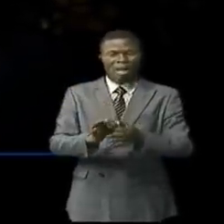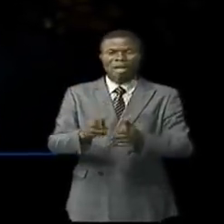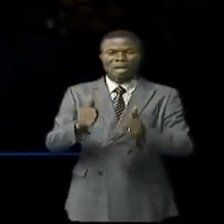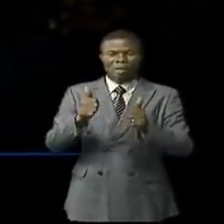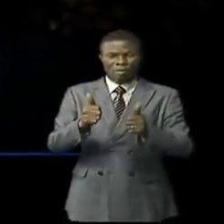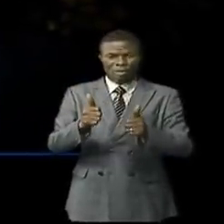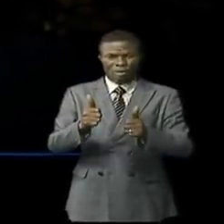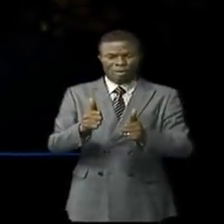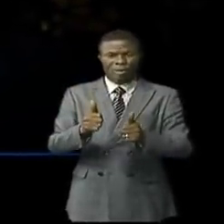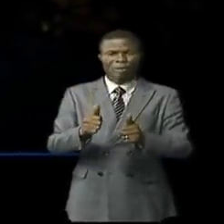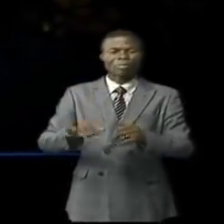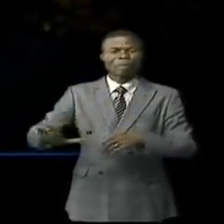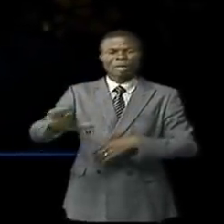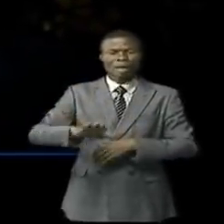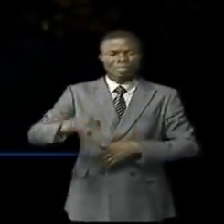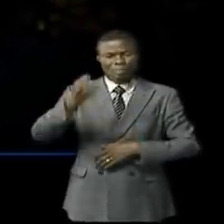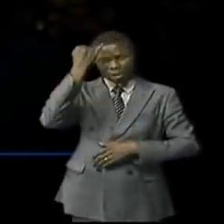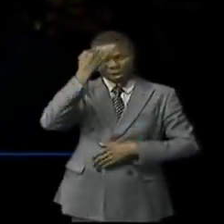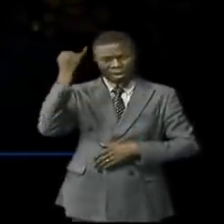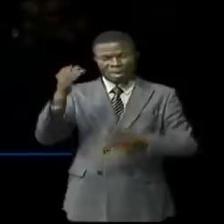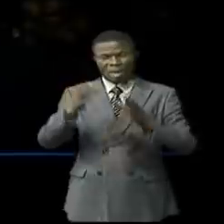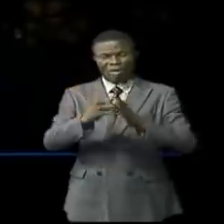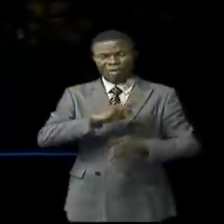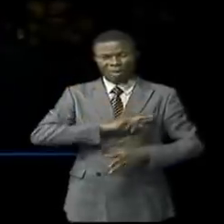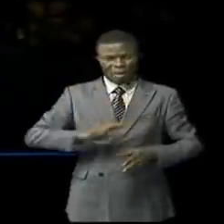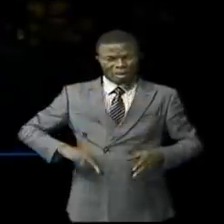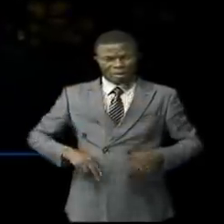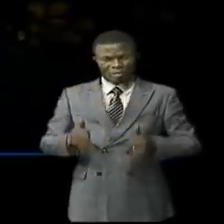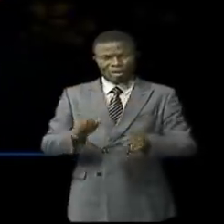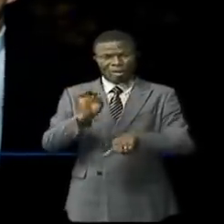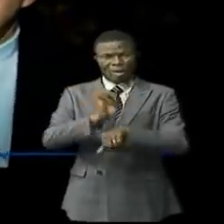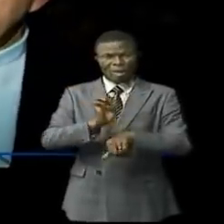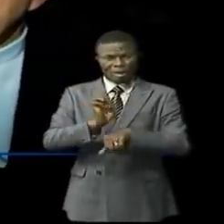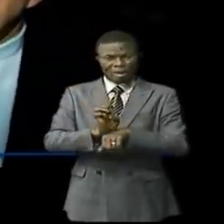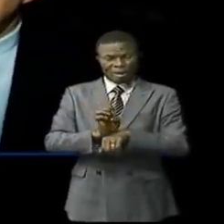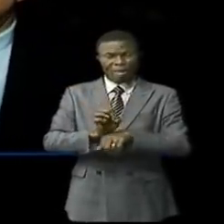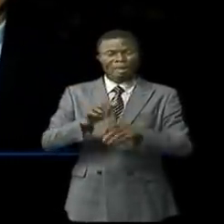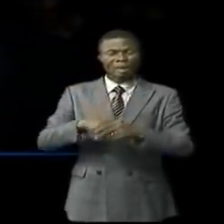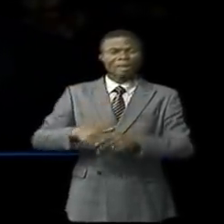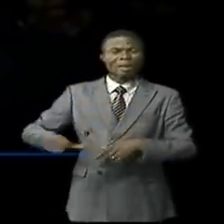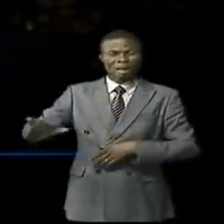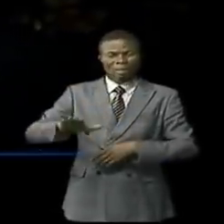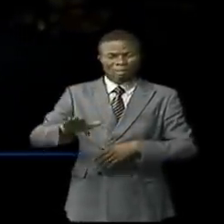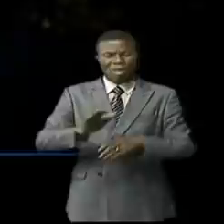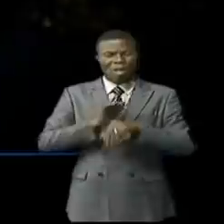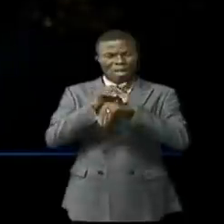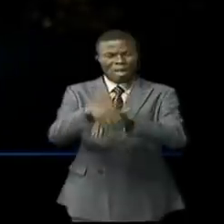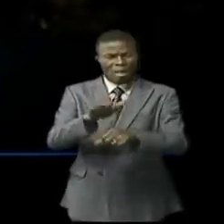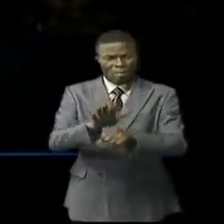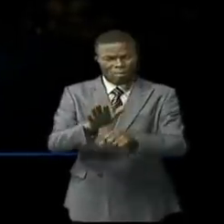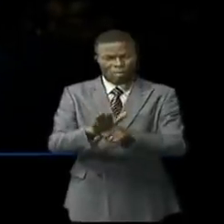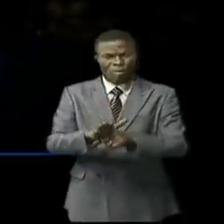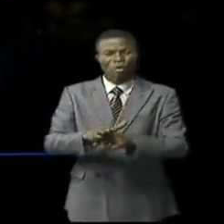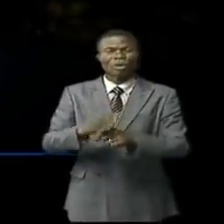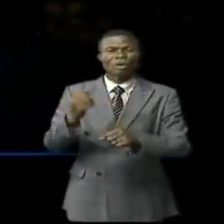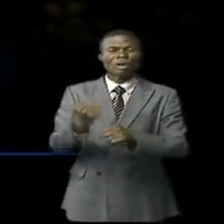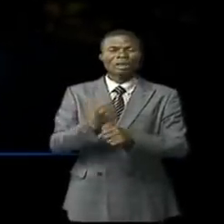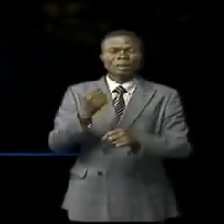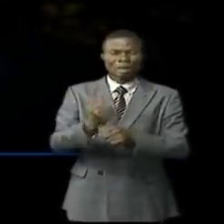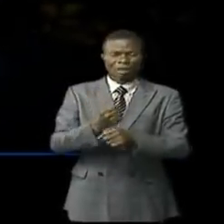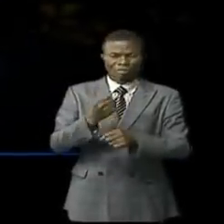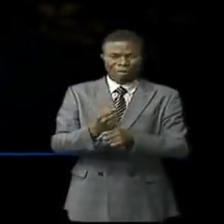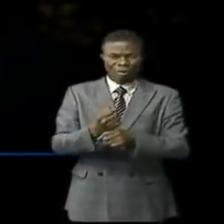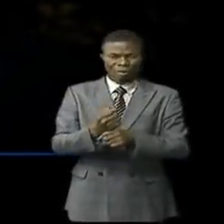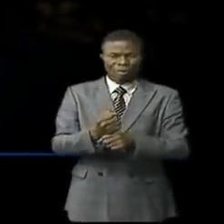sur différents sujets qui sont d'intérêt commun. Que l'Église, vous savez que dans le pays, est très engagée dans le domaine